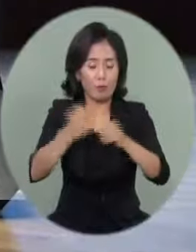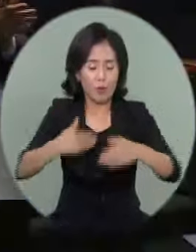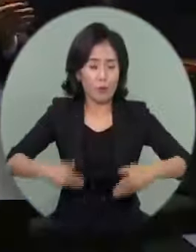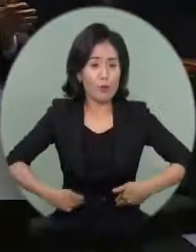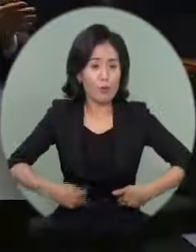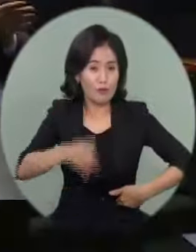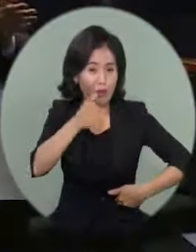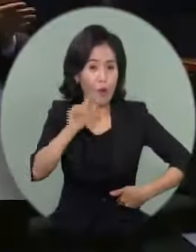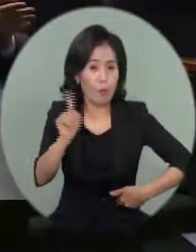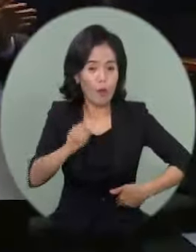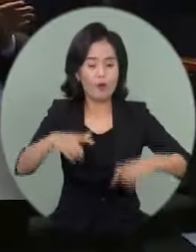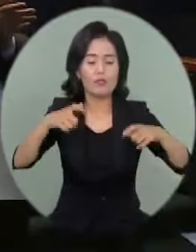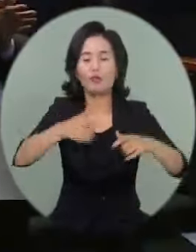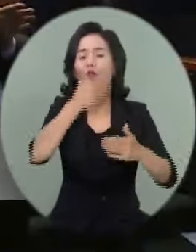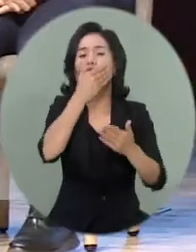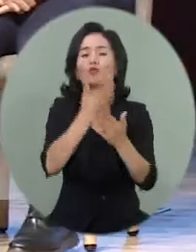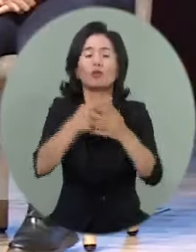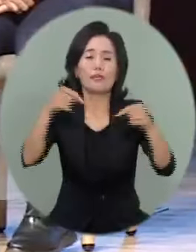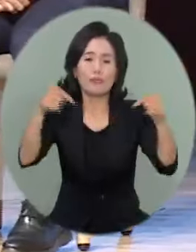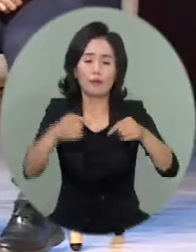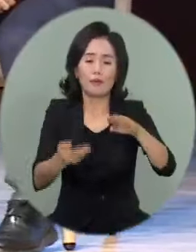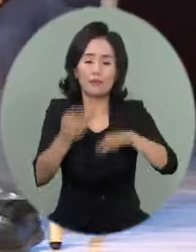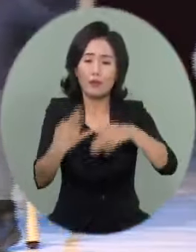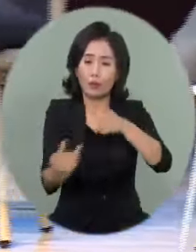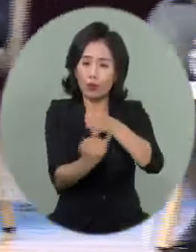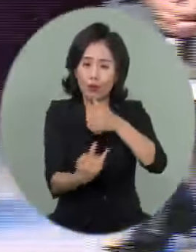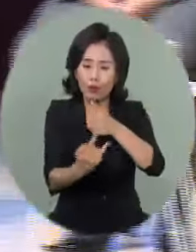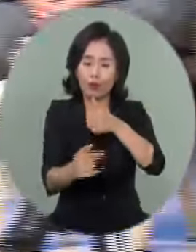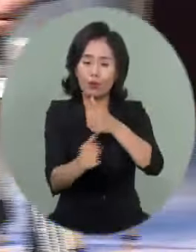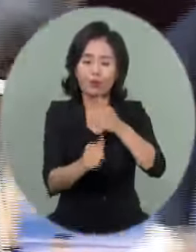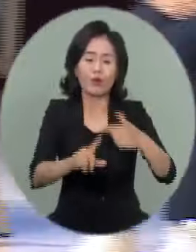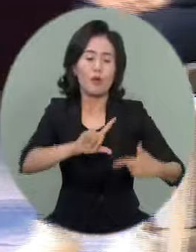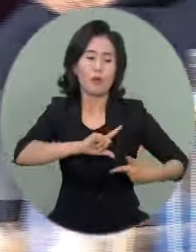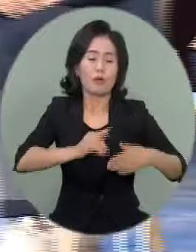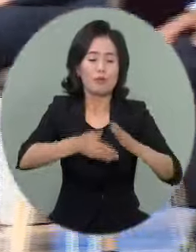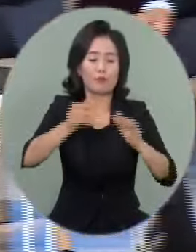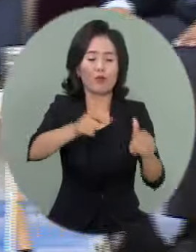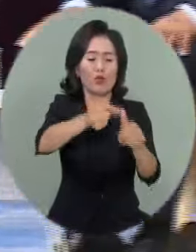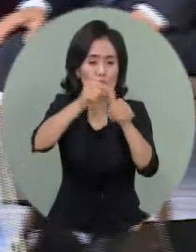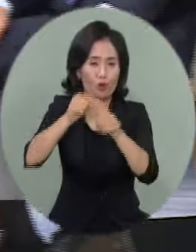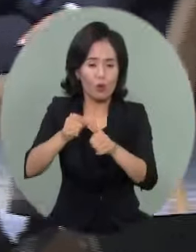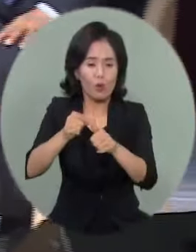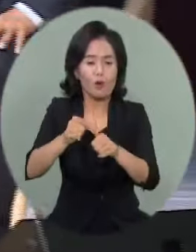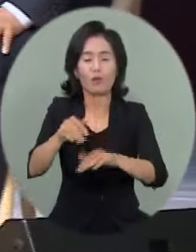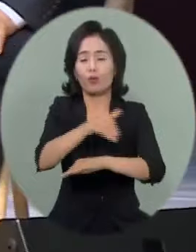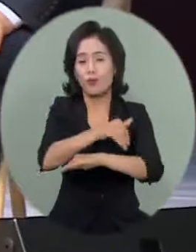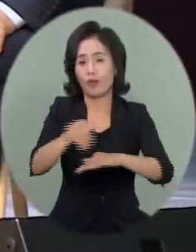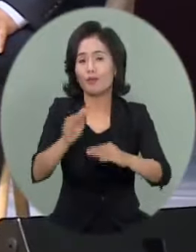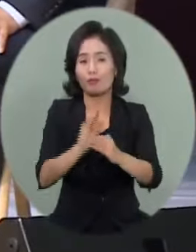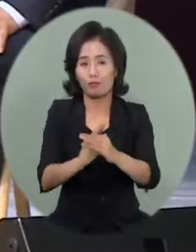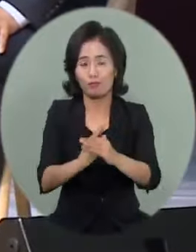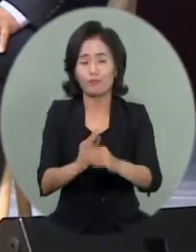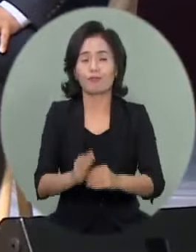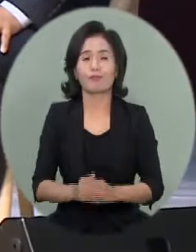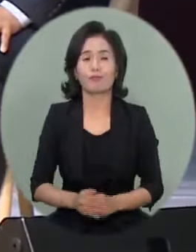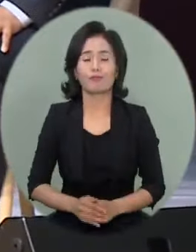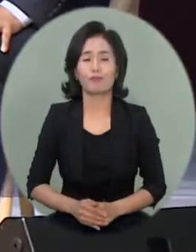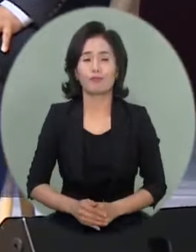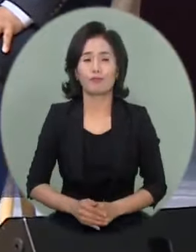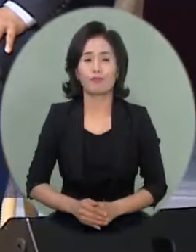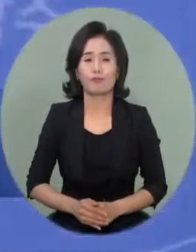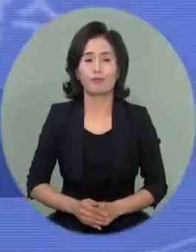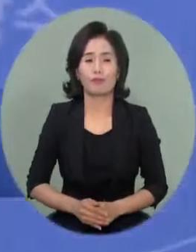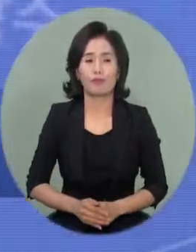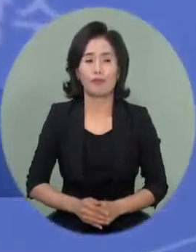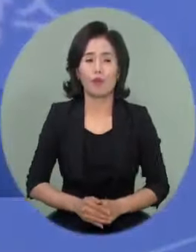필요하다면 지역 현을 심하는 상임위원을 명예시민으로 위촉하는 방안도 검토하겠다는입니다 관계